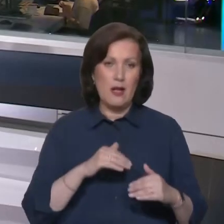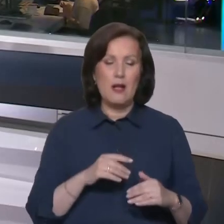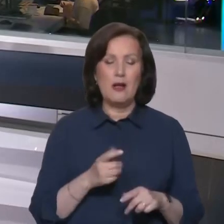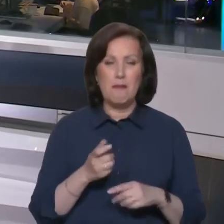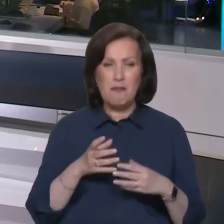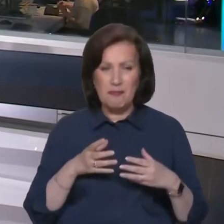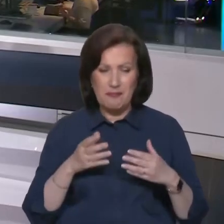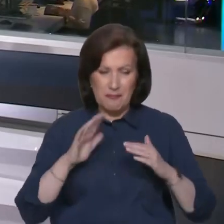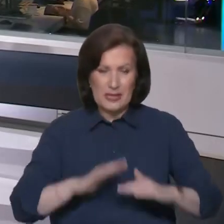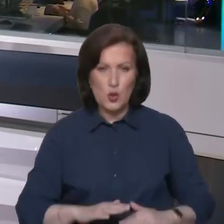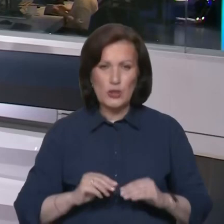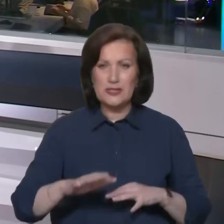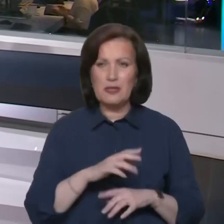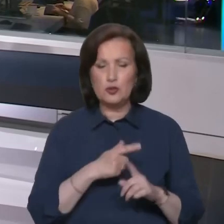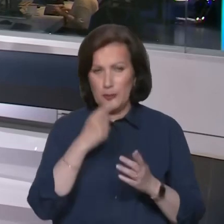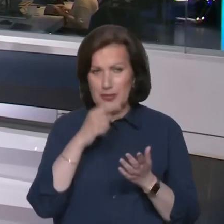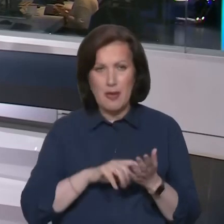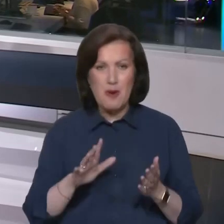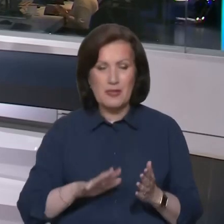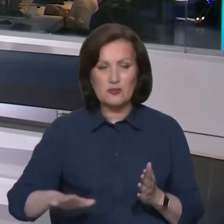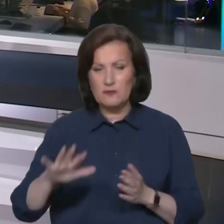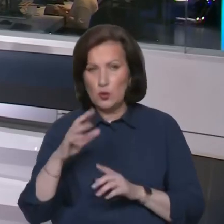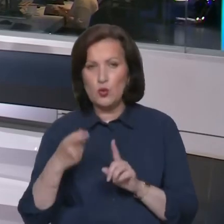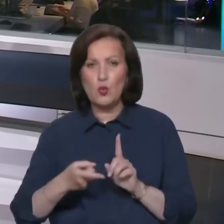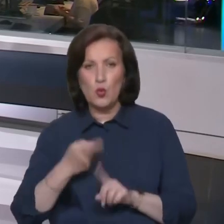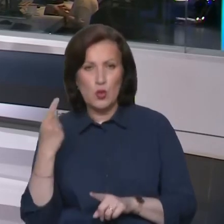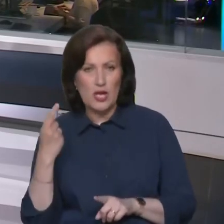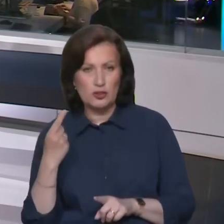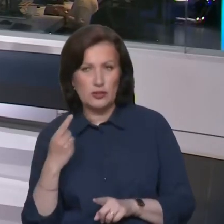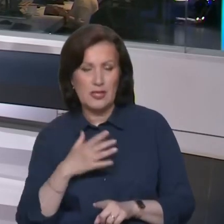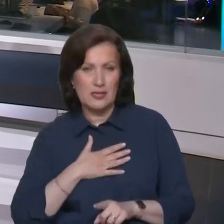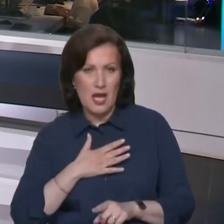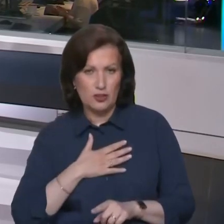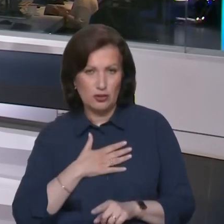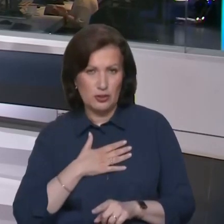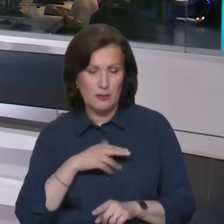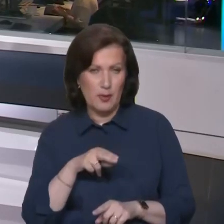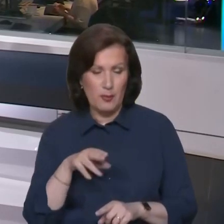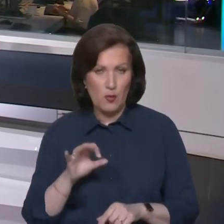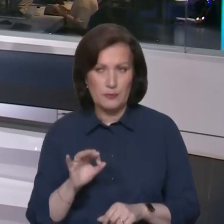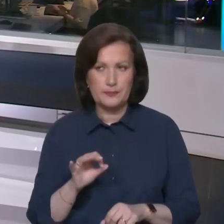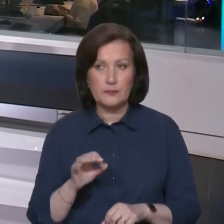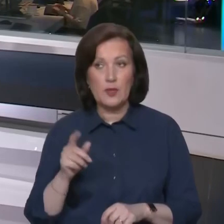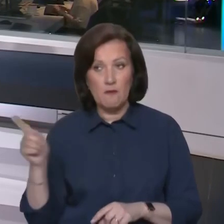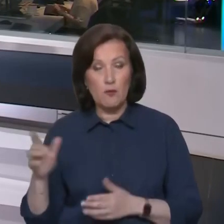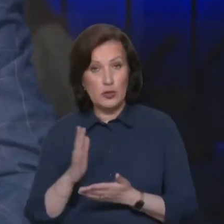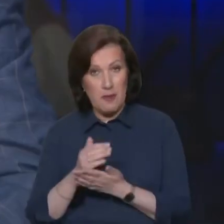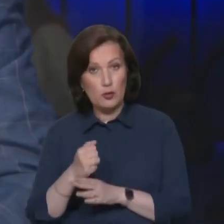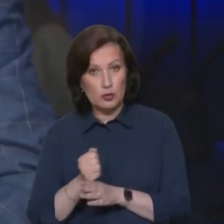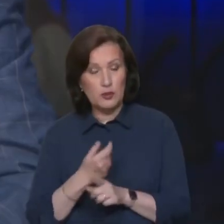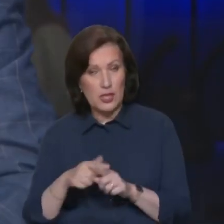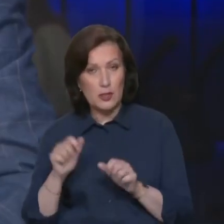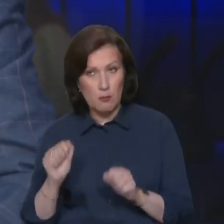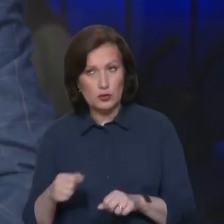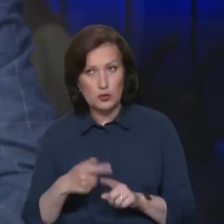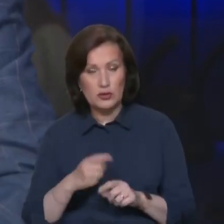максимально притиснутися до землі, так, щоб не попасти в зону ураження наших засобів протиповітряної оборони. Вони мають озброєння, яке здатне